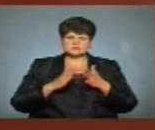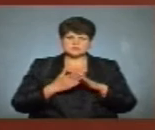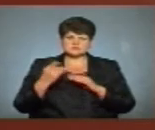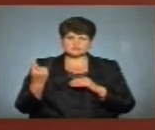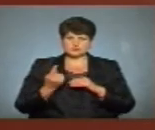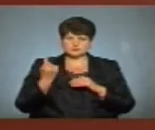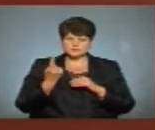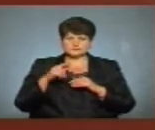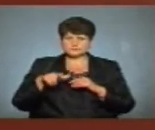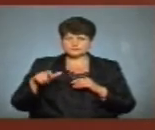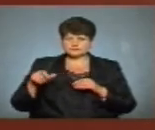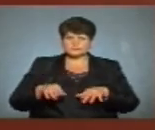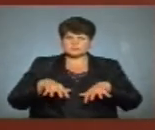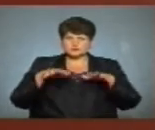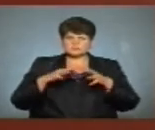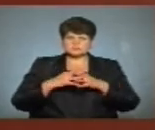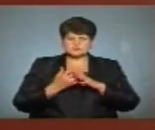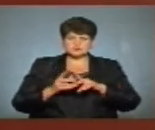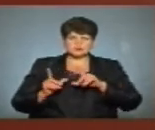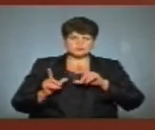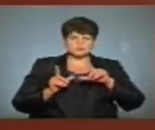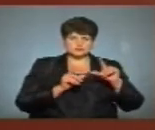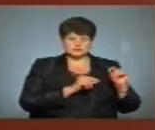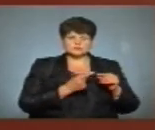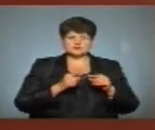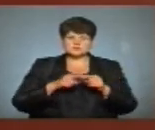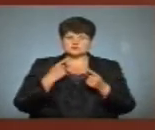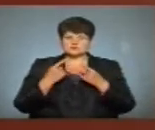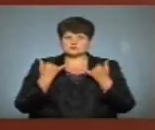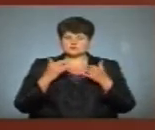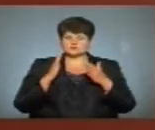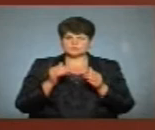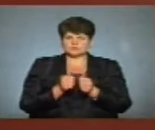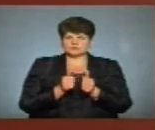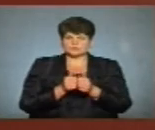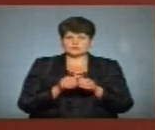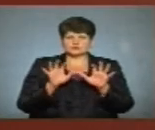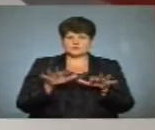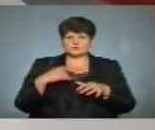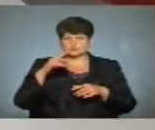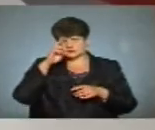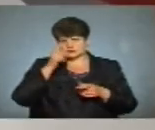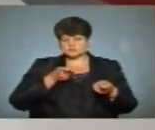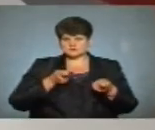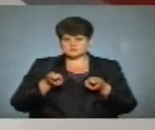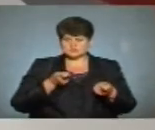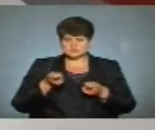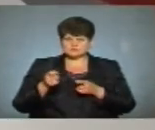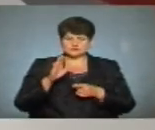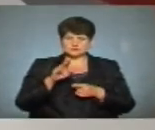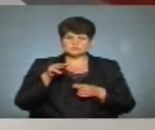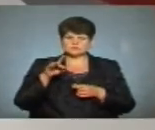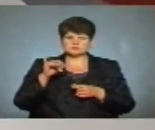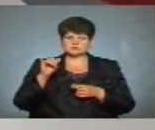області. Мешканців підтоплених сіл евакуюють. Про це говоритимемо сьогодні. Поряд зі мною голова обласної державної адміністрації Володимир